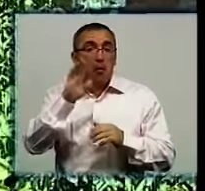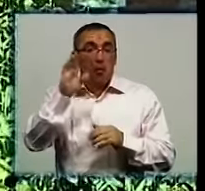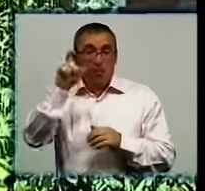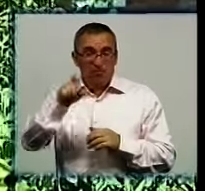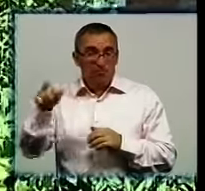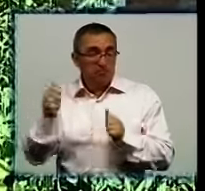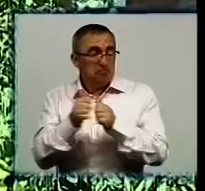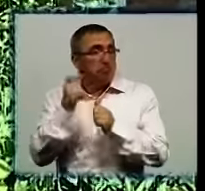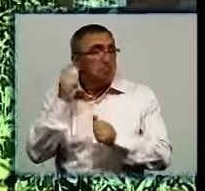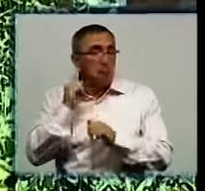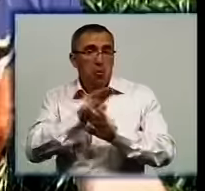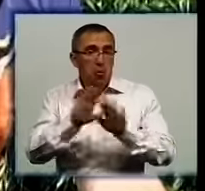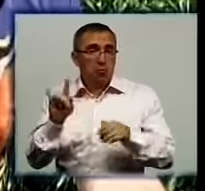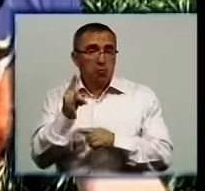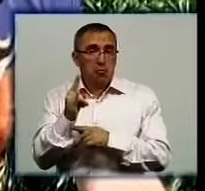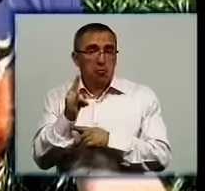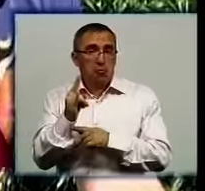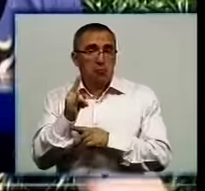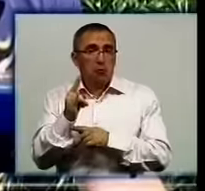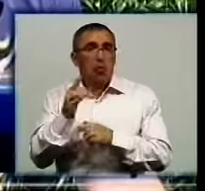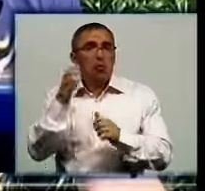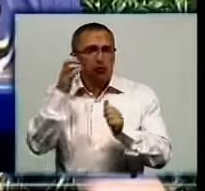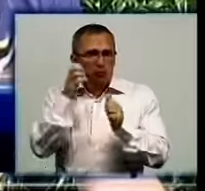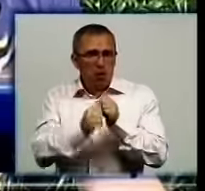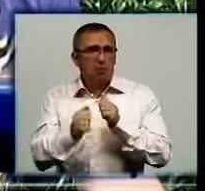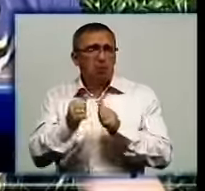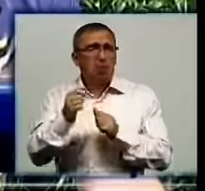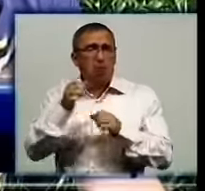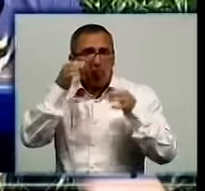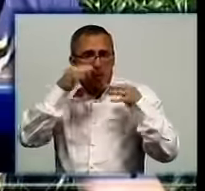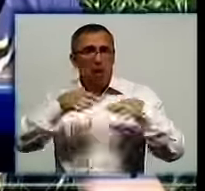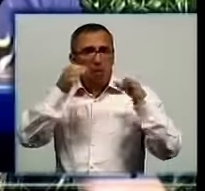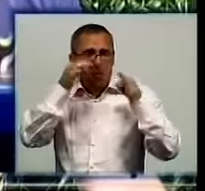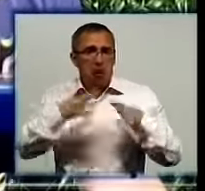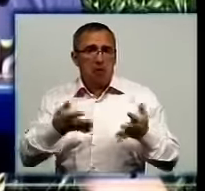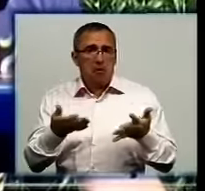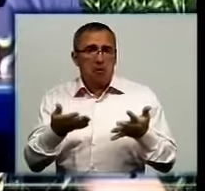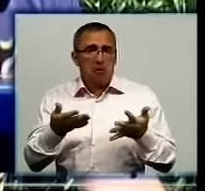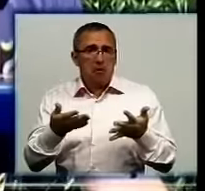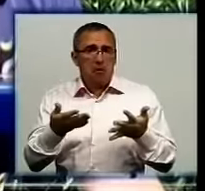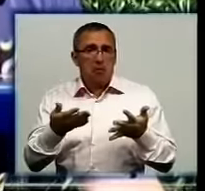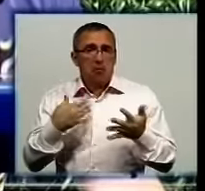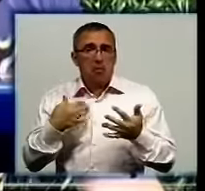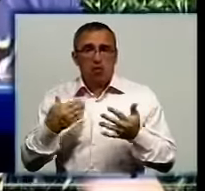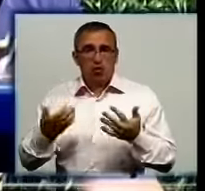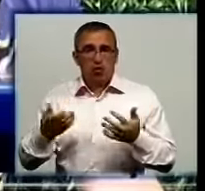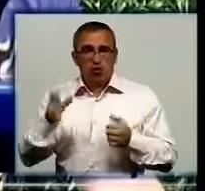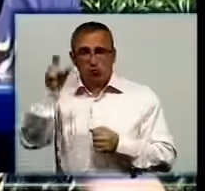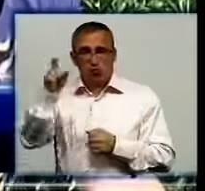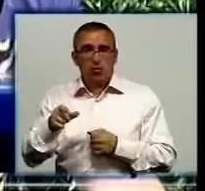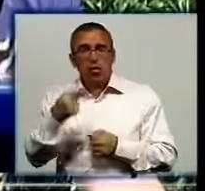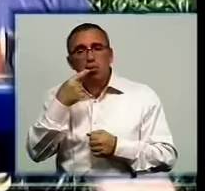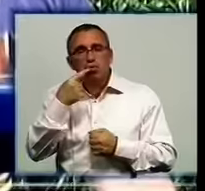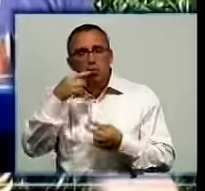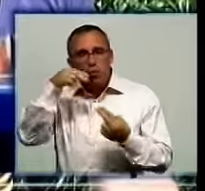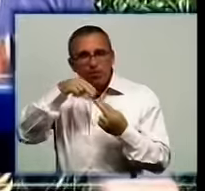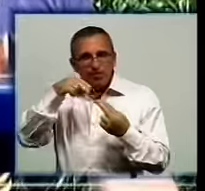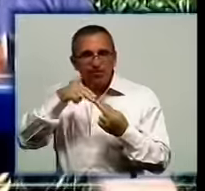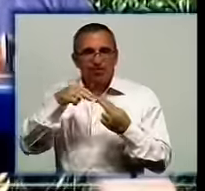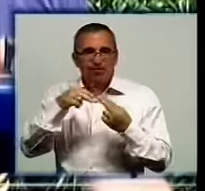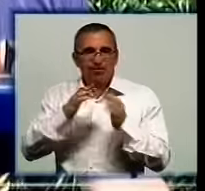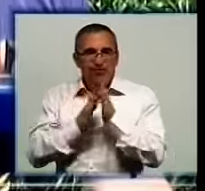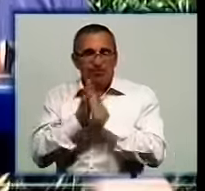що малюка забрали з квартири. Ребенок часто плакав, ну раніше плакав. Мені цей сожитель говорив, у нього зубки різались. І